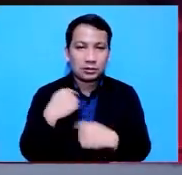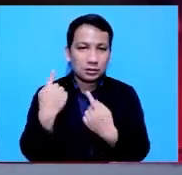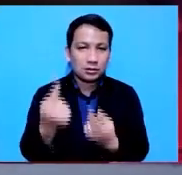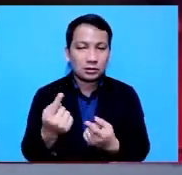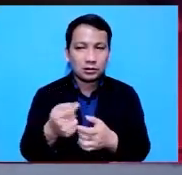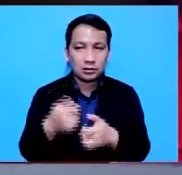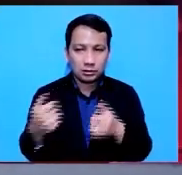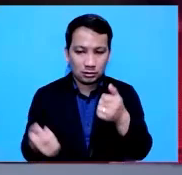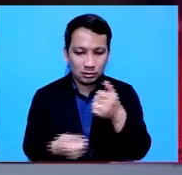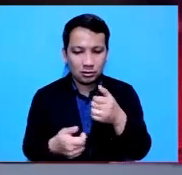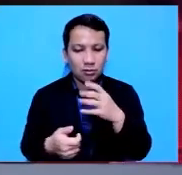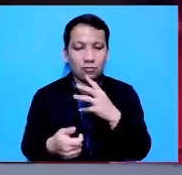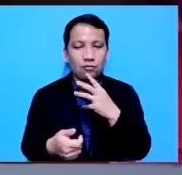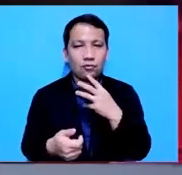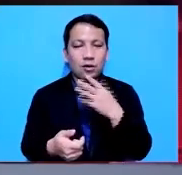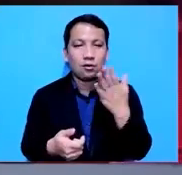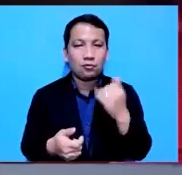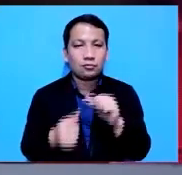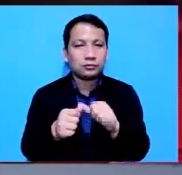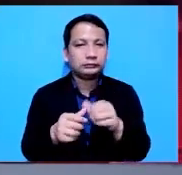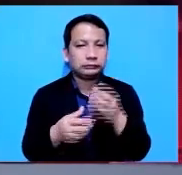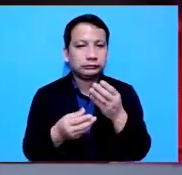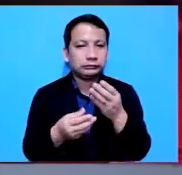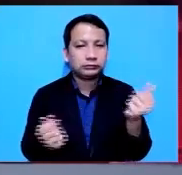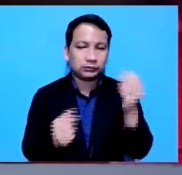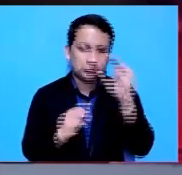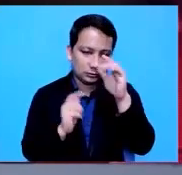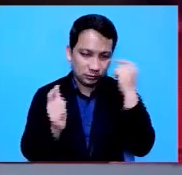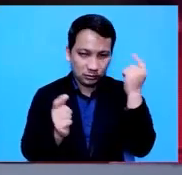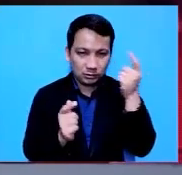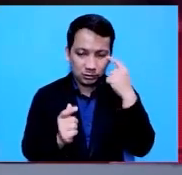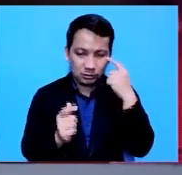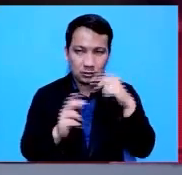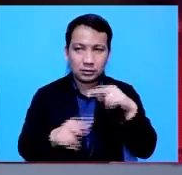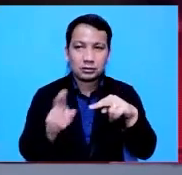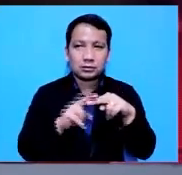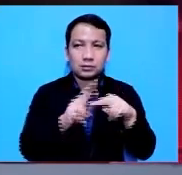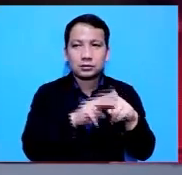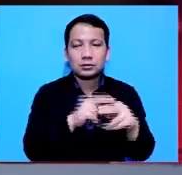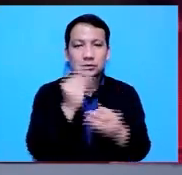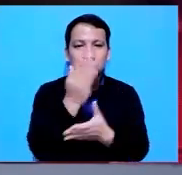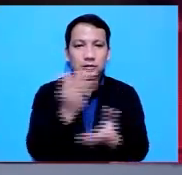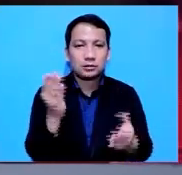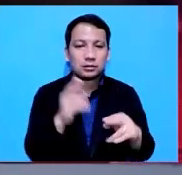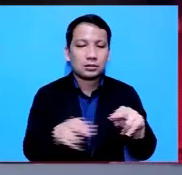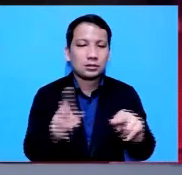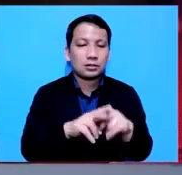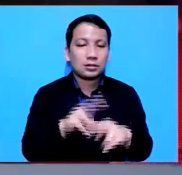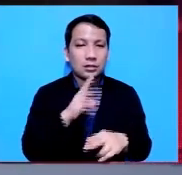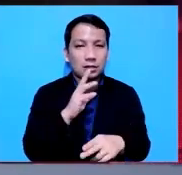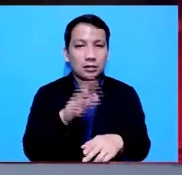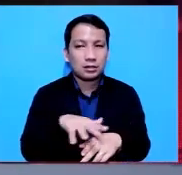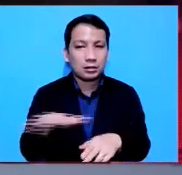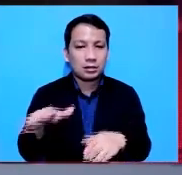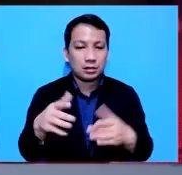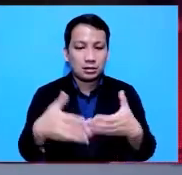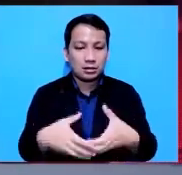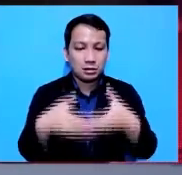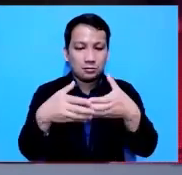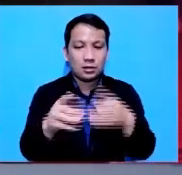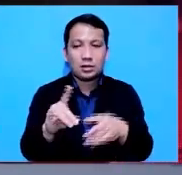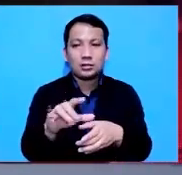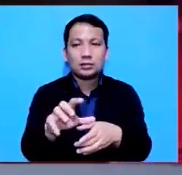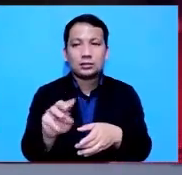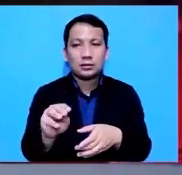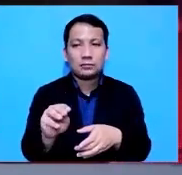water. Isa raw ito sa mga solusyon ng gobyerno sa gitna ng patuloy na pagbaba ng antas ng tubig sa malalaking dam sa Luzon. Nasa